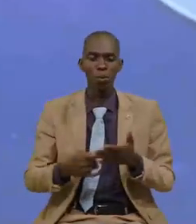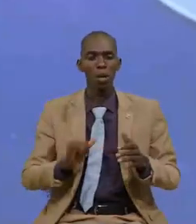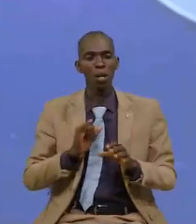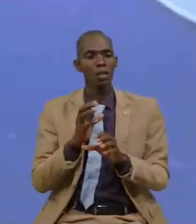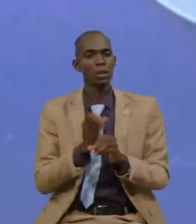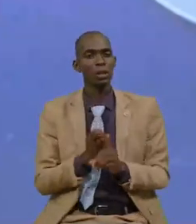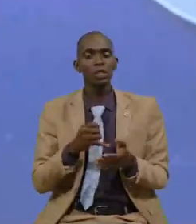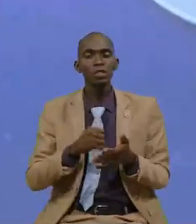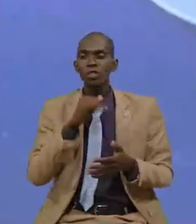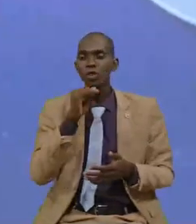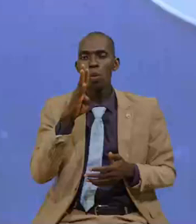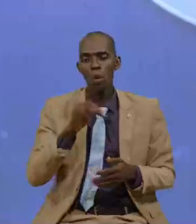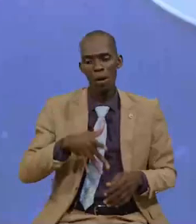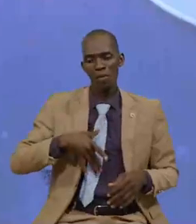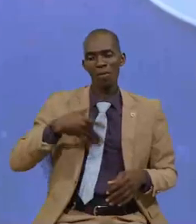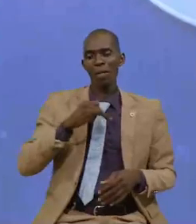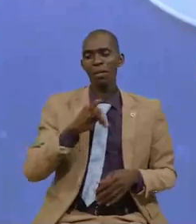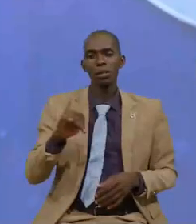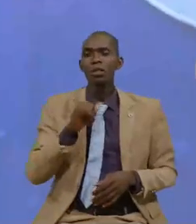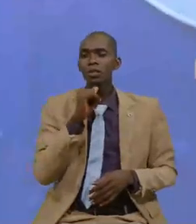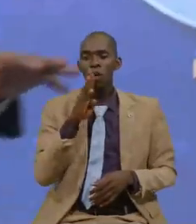ce n'est pas l'émotion, ce n'est pas